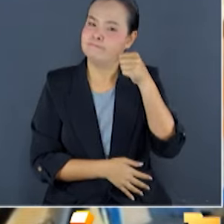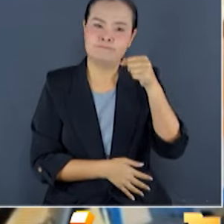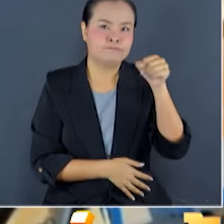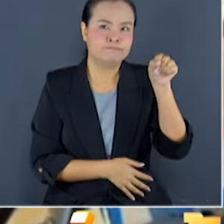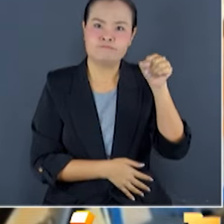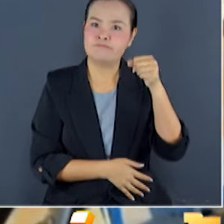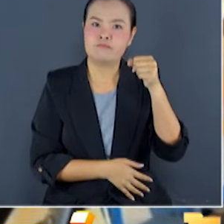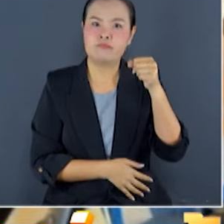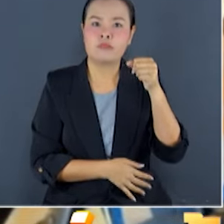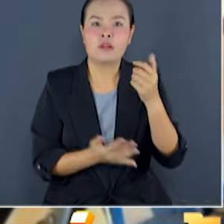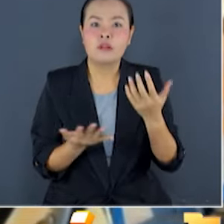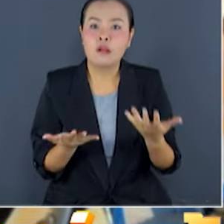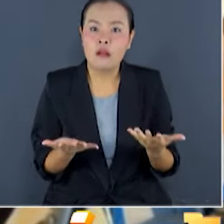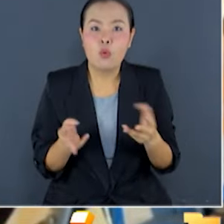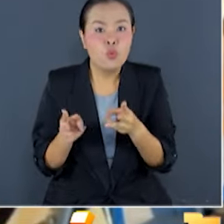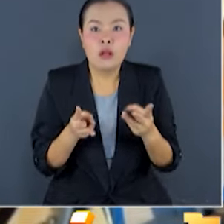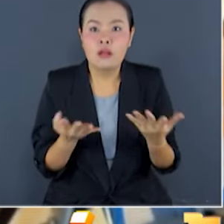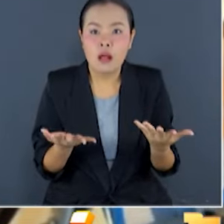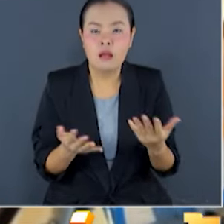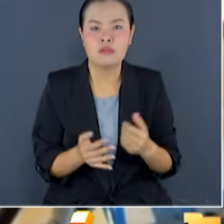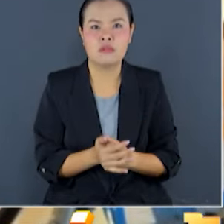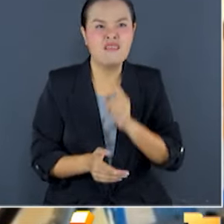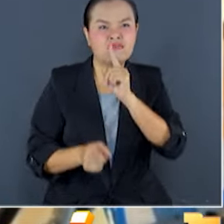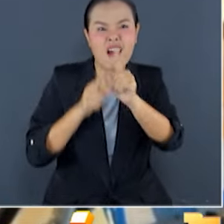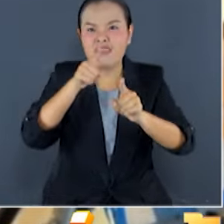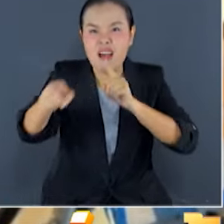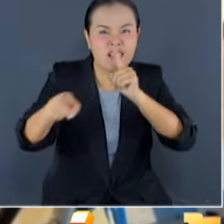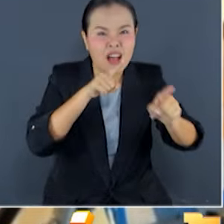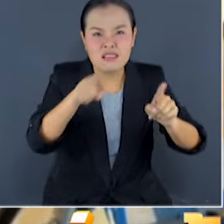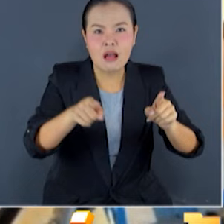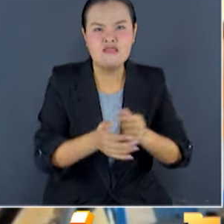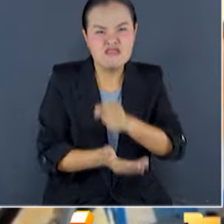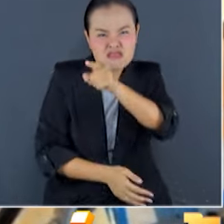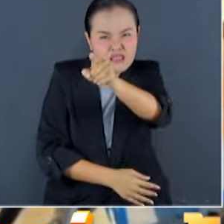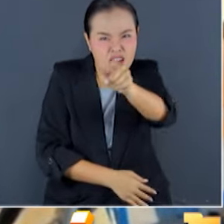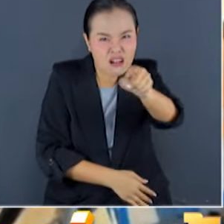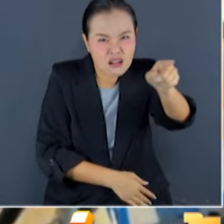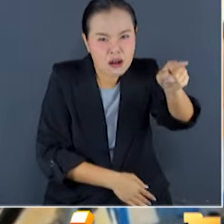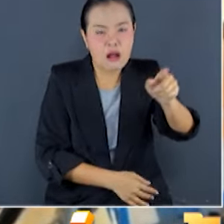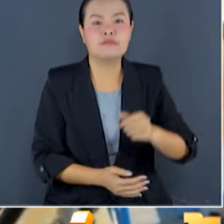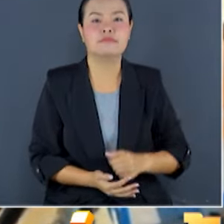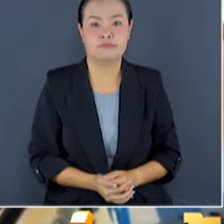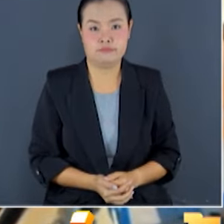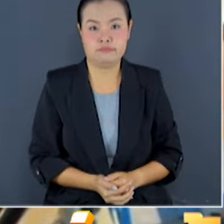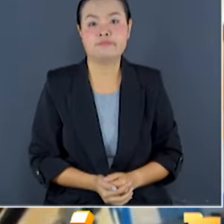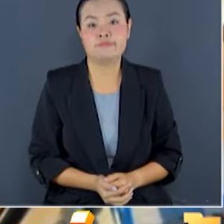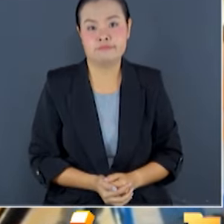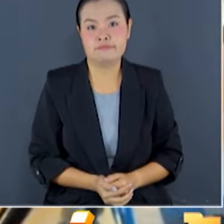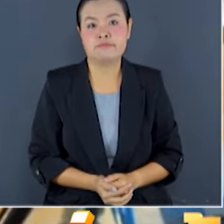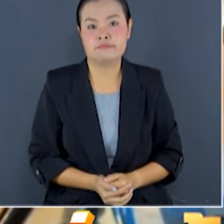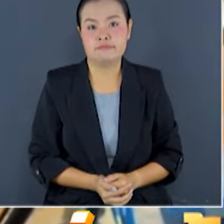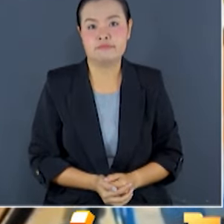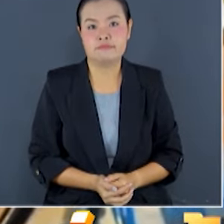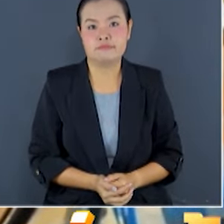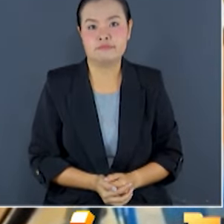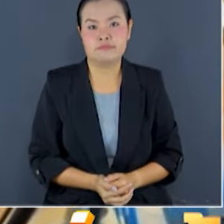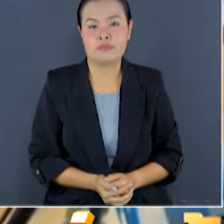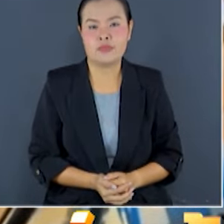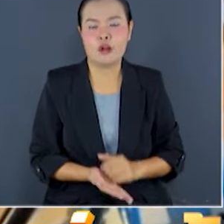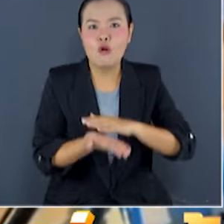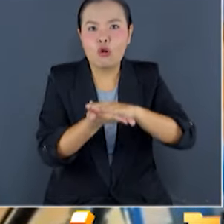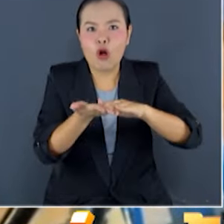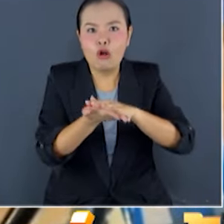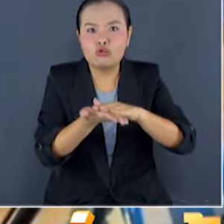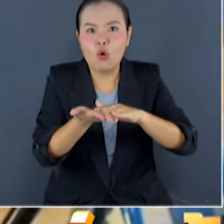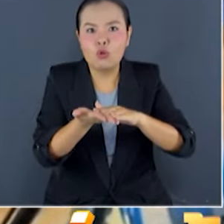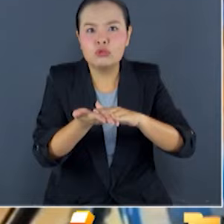าถึงขั้นเขาไม่รู้จะทำยังไงแล้วเพราะว่าพี่เล่นด่าทุกคนเอานิ้วด่ากาดด่ากาดทุกคนดังนั้นคุณผู้ชมที่โลกสวยต้องขออภัยนะ